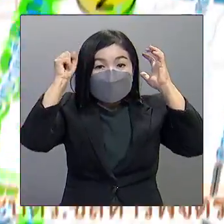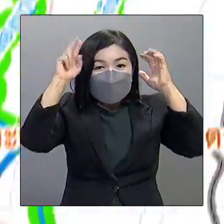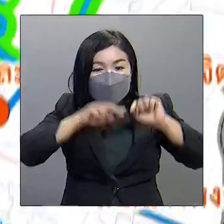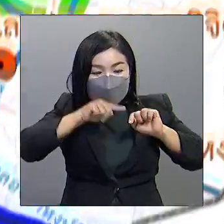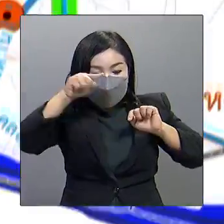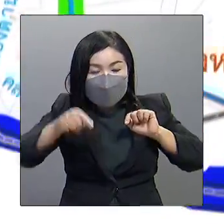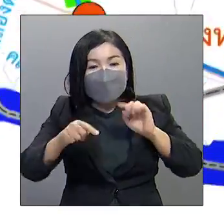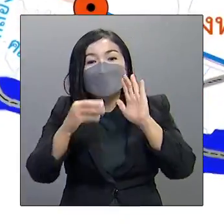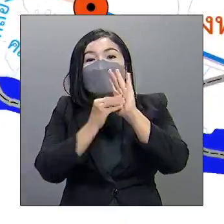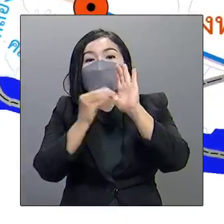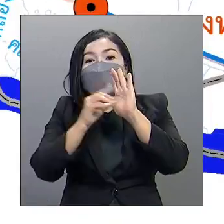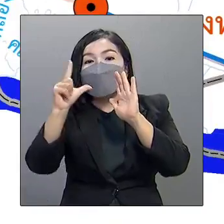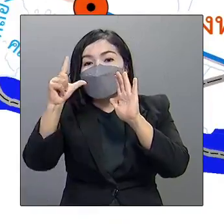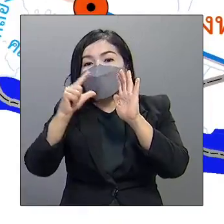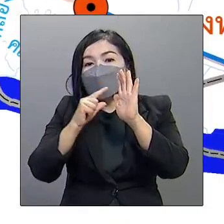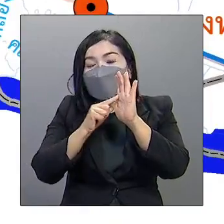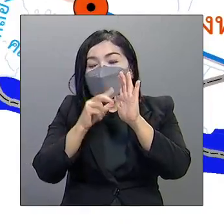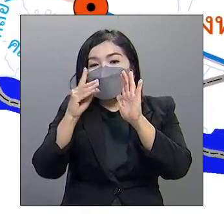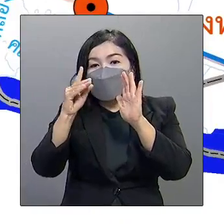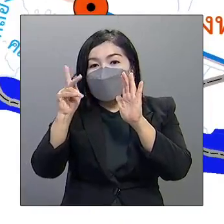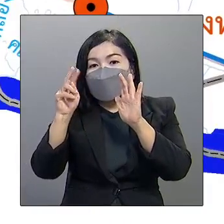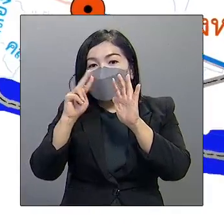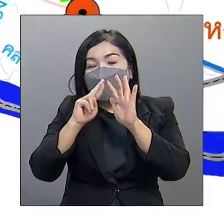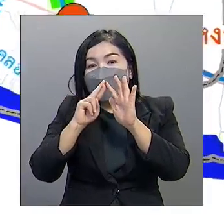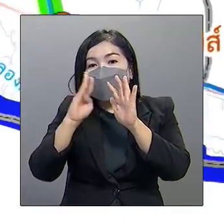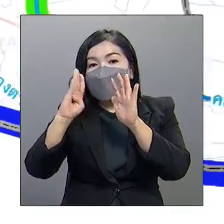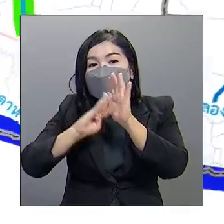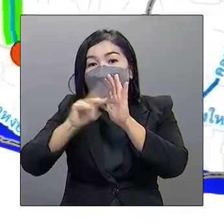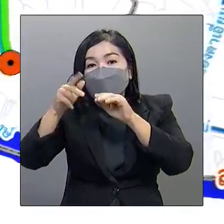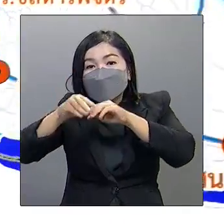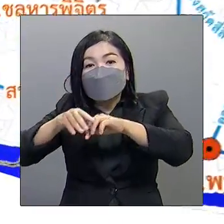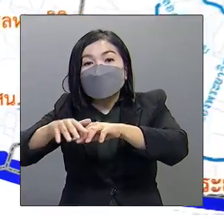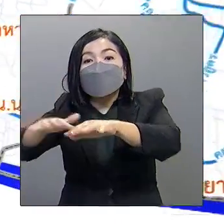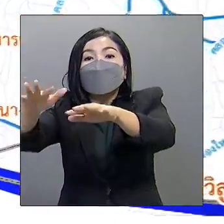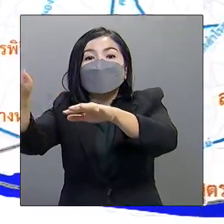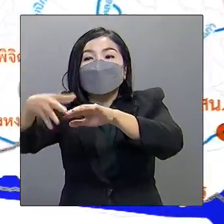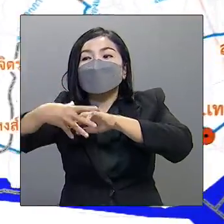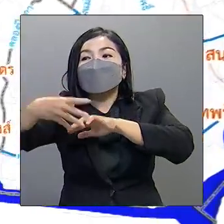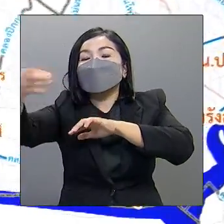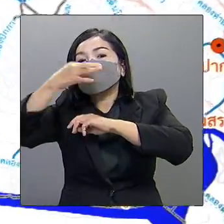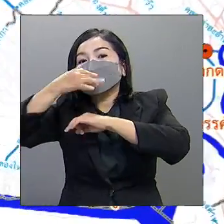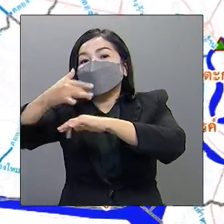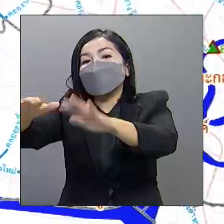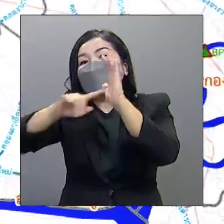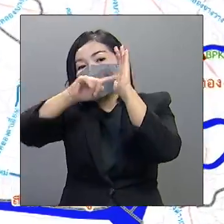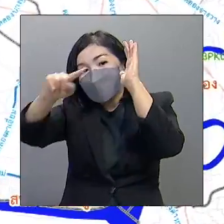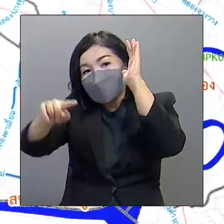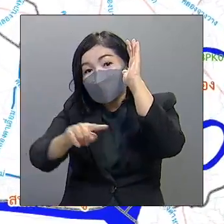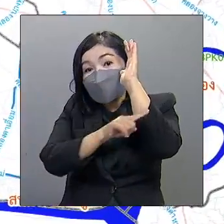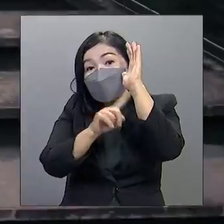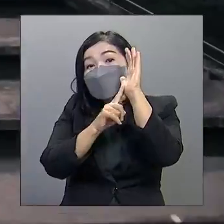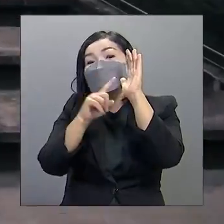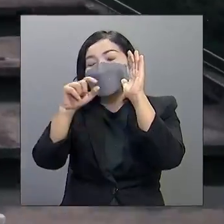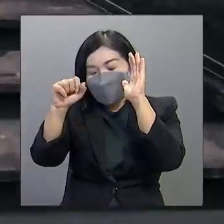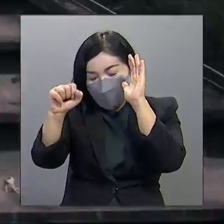ดันน้ำและขณะนี้เรามาถึงปลายทางจุดที่น้ำจะถูกส่งออกทะเลที่อ่าวไทยที่จังหวัดสมุทรปรา